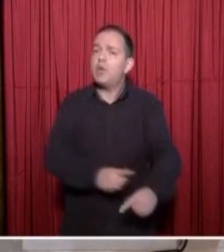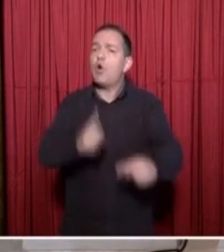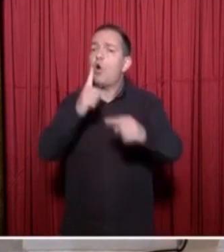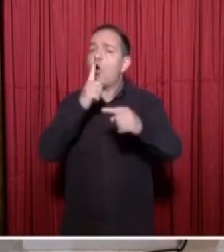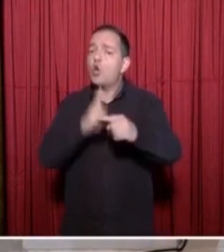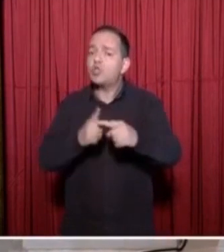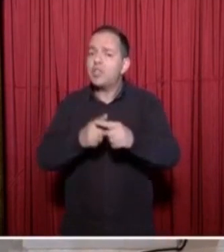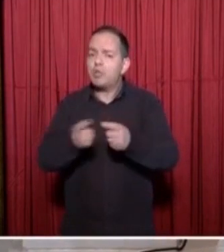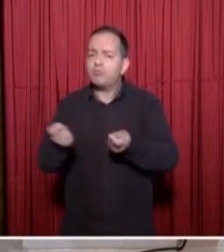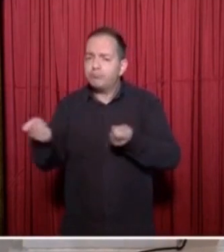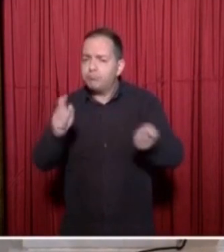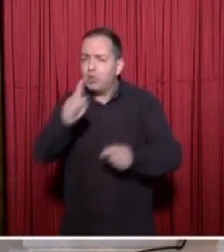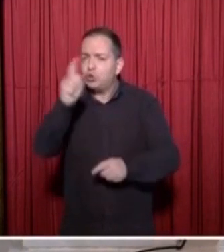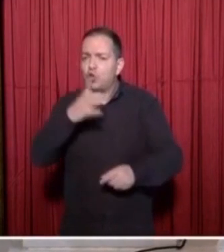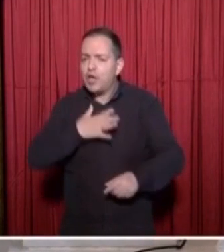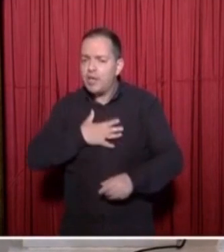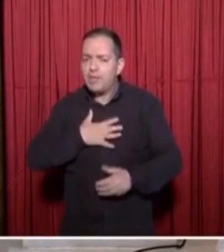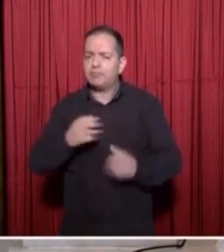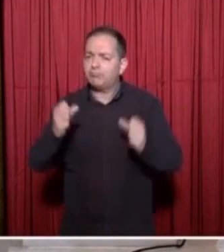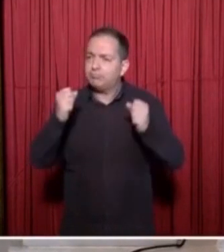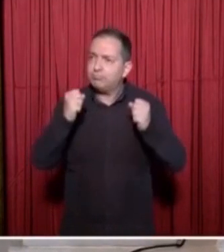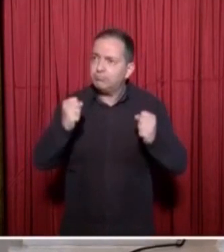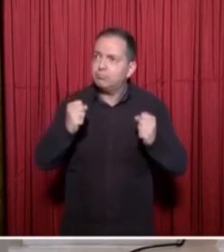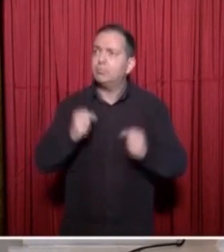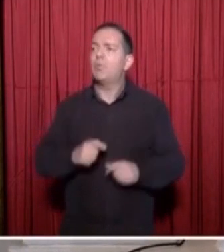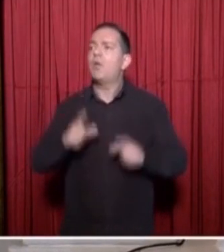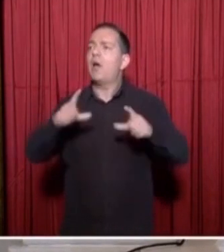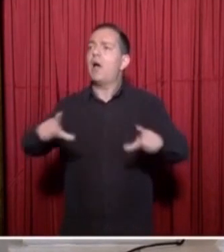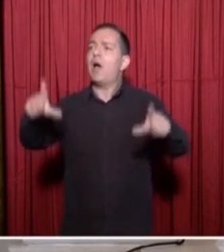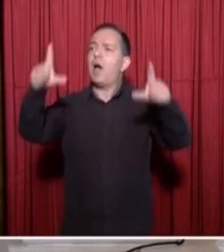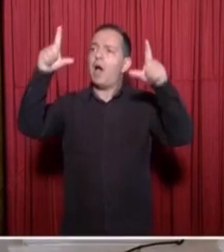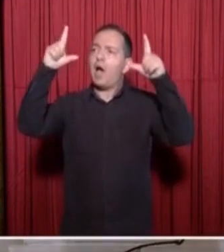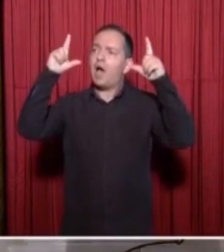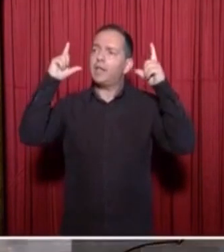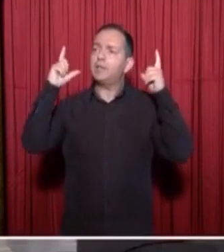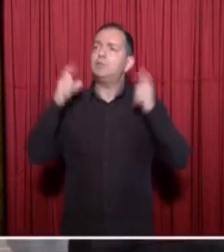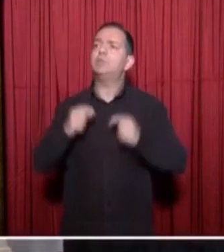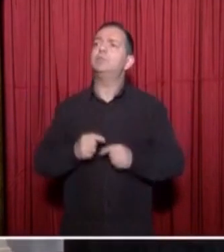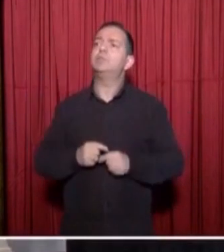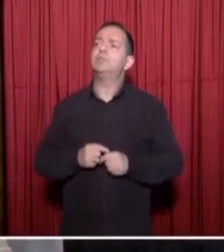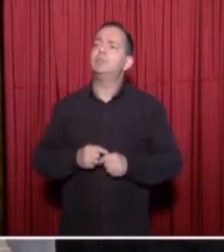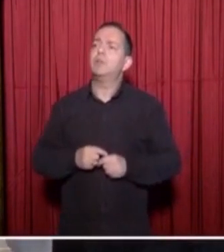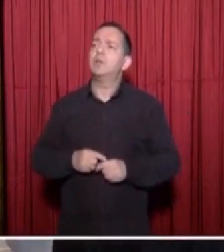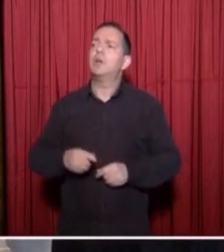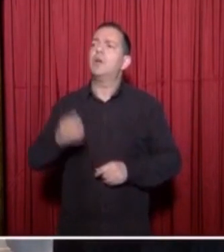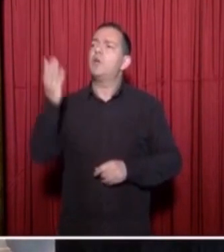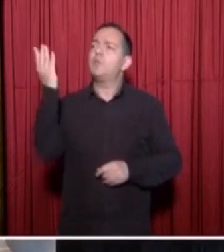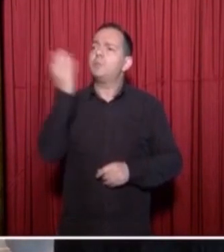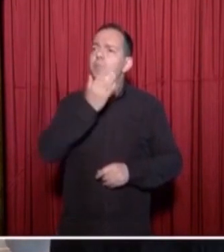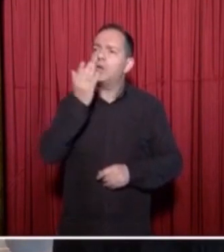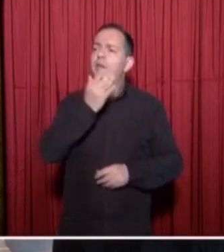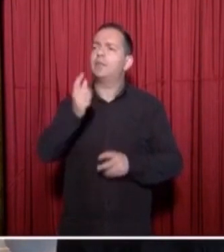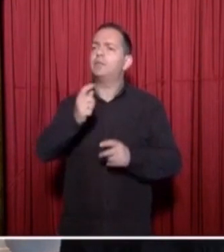Ζώπιου Σταυρού, των Αγίων ενδόξων εις Αποστόλων, Κυρίλου και Μεθοδίου των αυταδέλφων